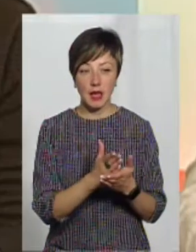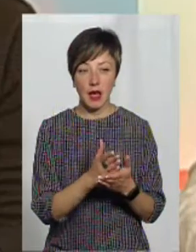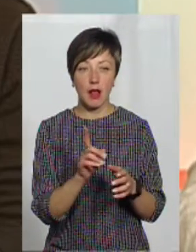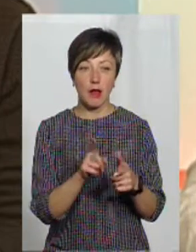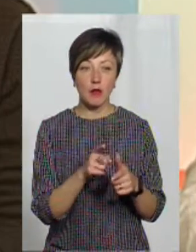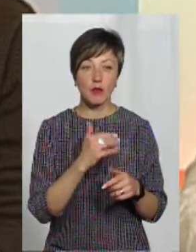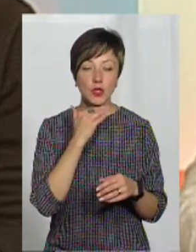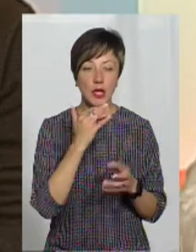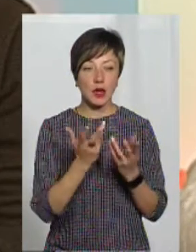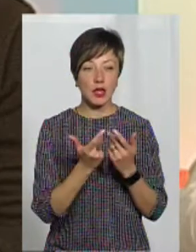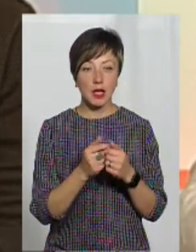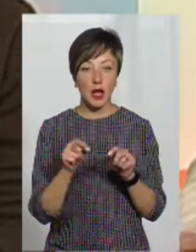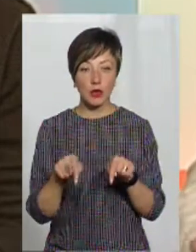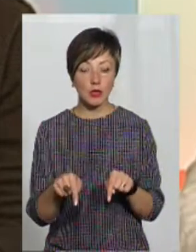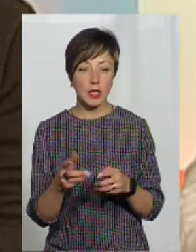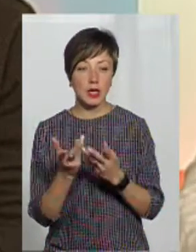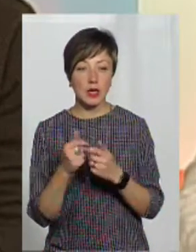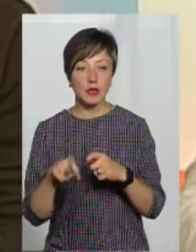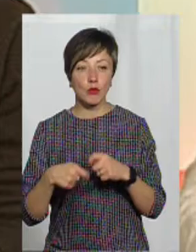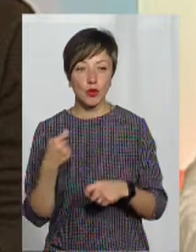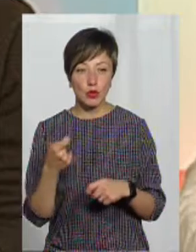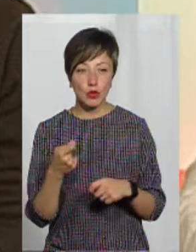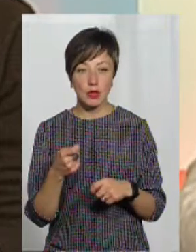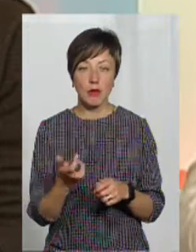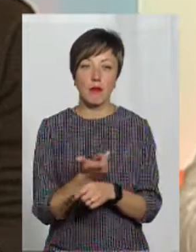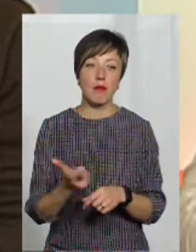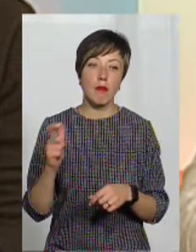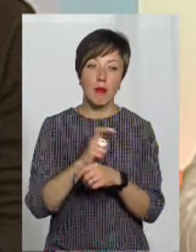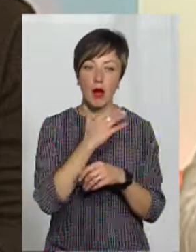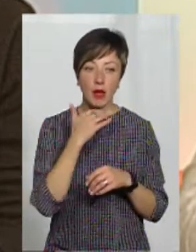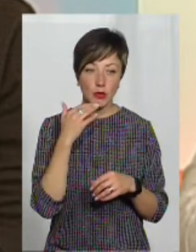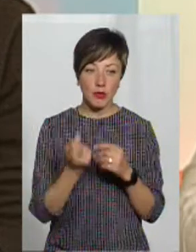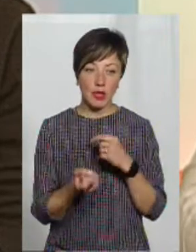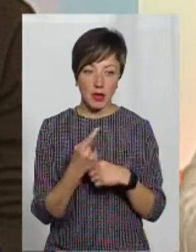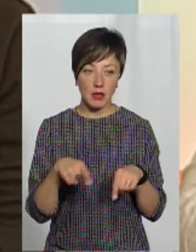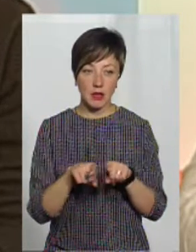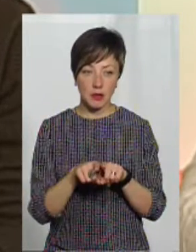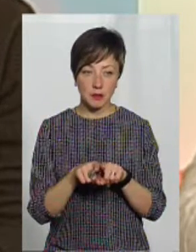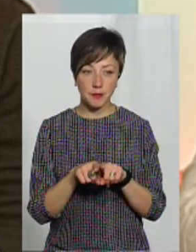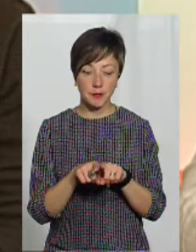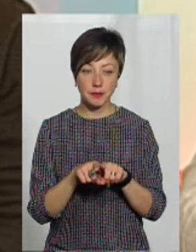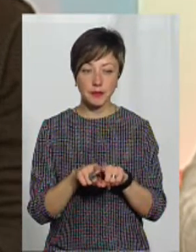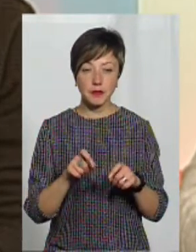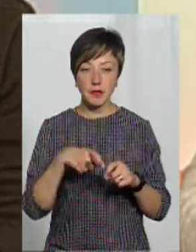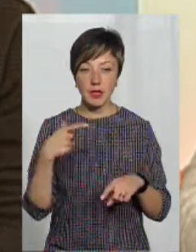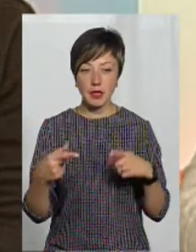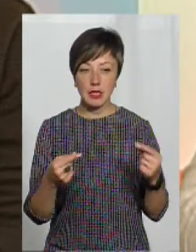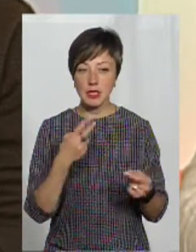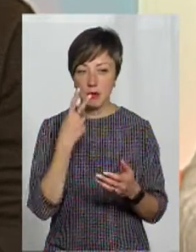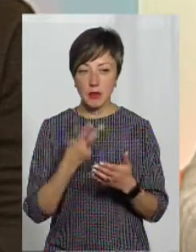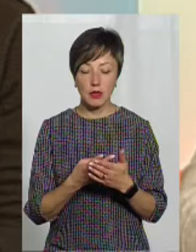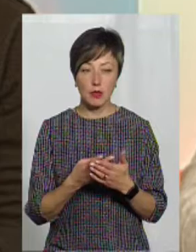його достатній кількості. А тут кількість порушена, його занадто багато, і тому виникає так, що листя, ми